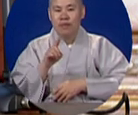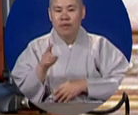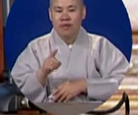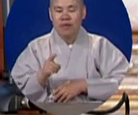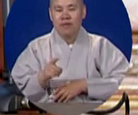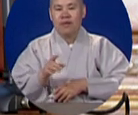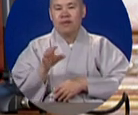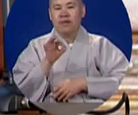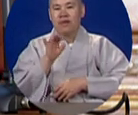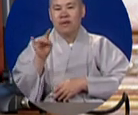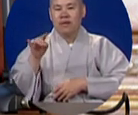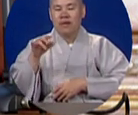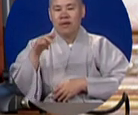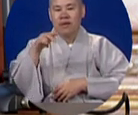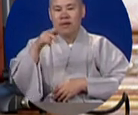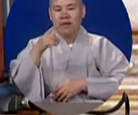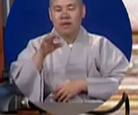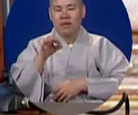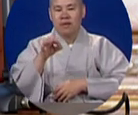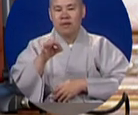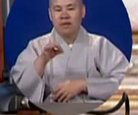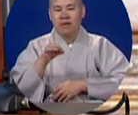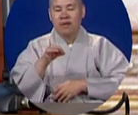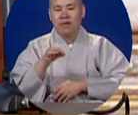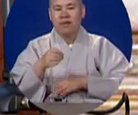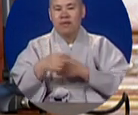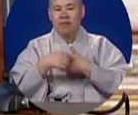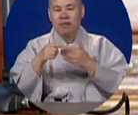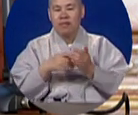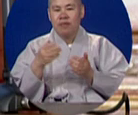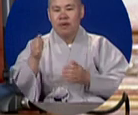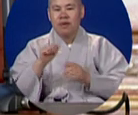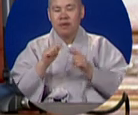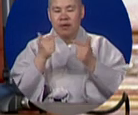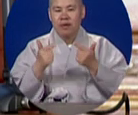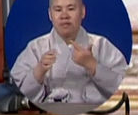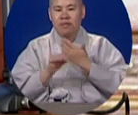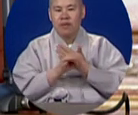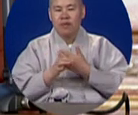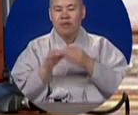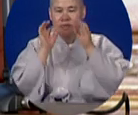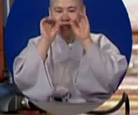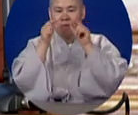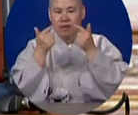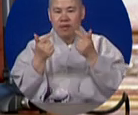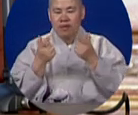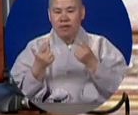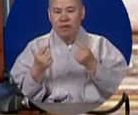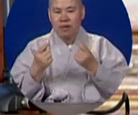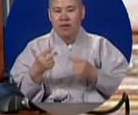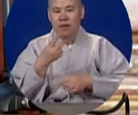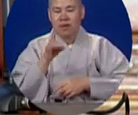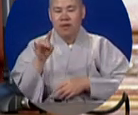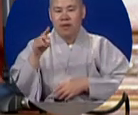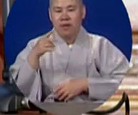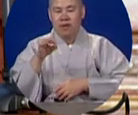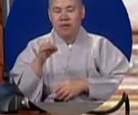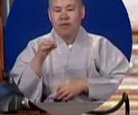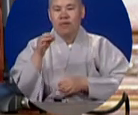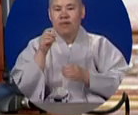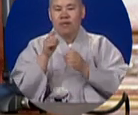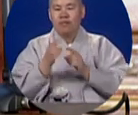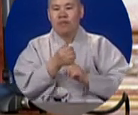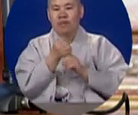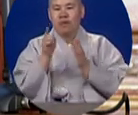애증집착을 일으키지 아니하면 그게 안 보는 것과 같은 것이다 이게 대승불교의 아주 근본 방법입니다